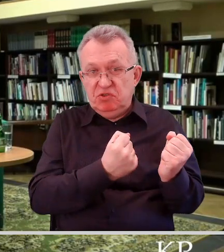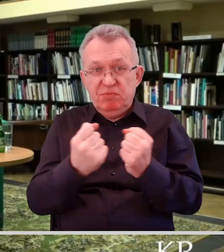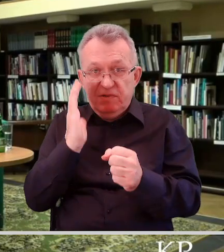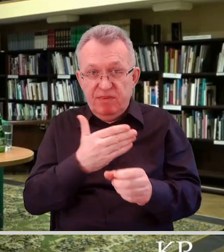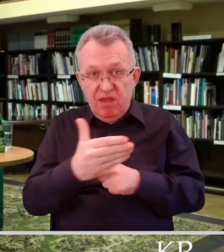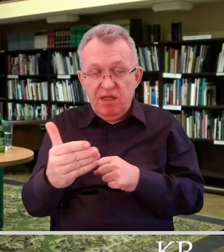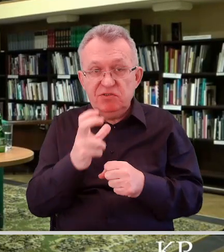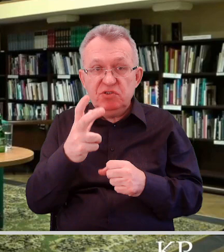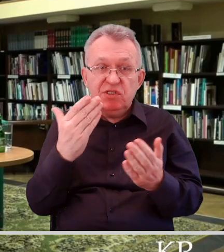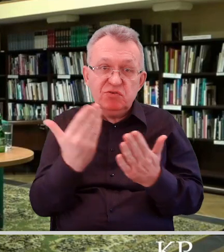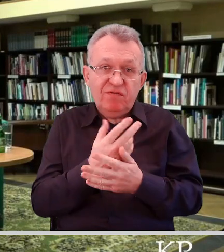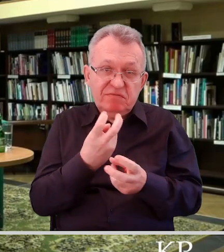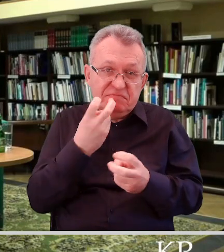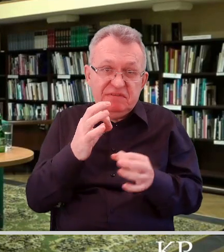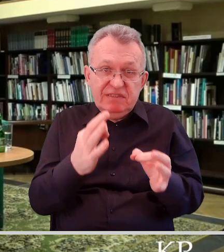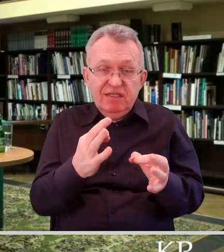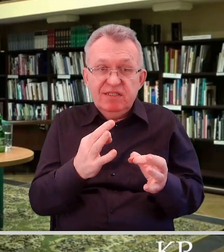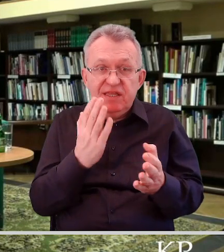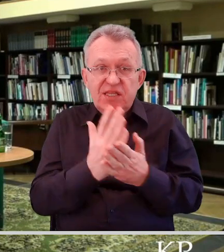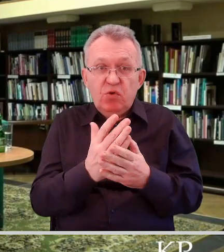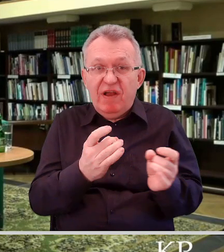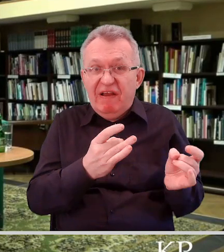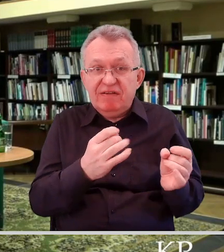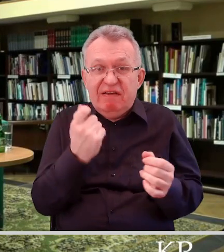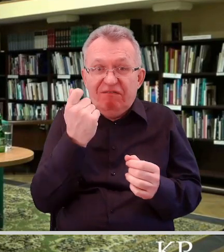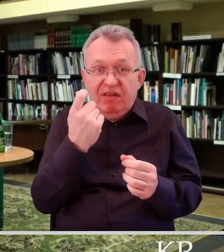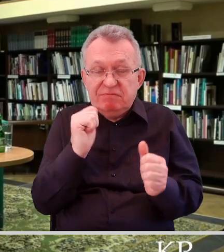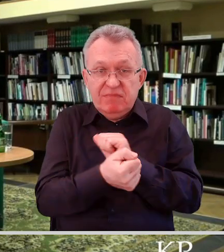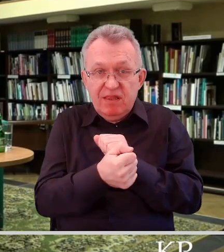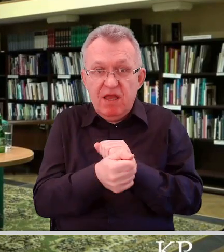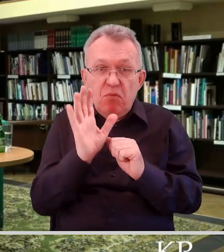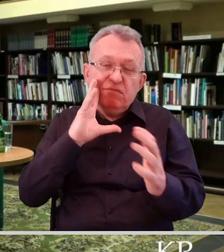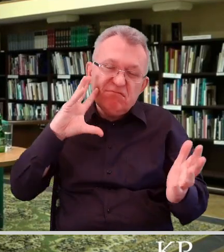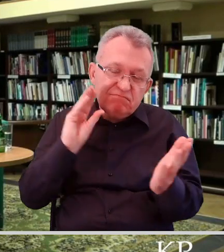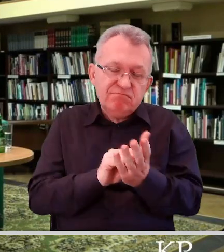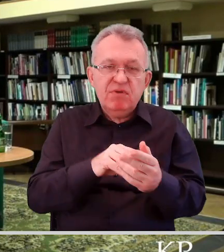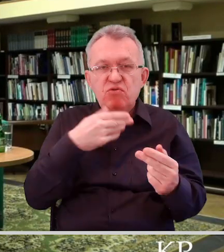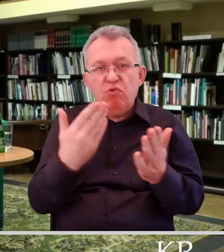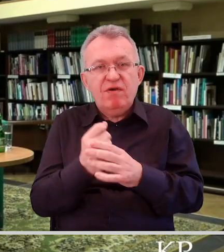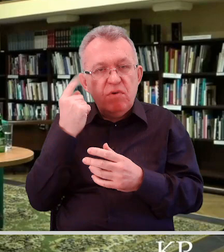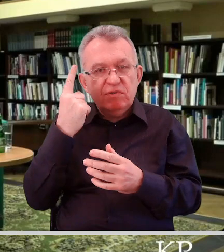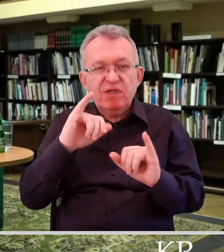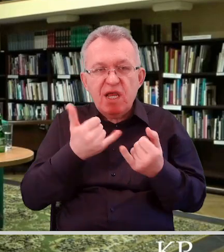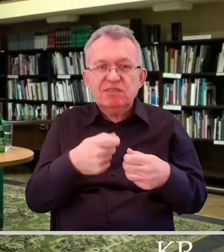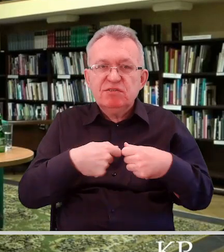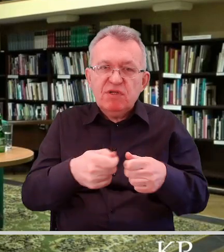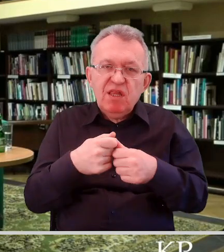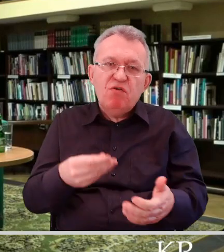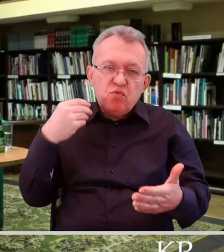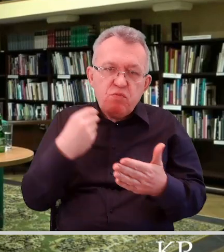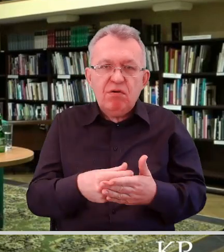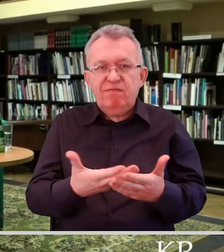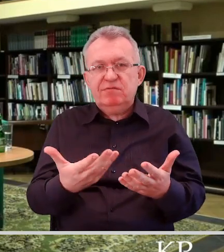Czy to jest jakaś efemeryda, jakieś chwilowe zawirowanie, a za chwilę nas nowe pomysły na to, jak sprzedawać, kupować